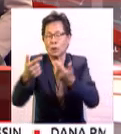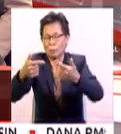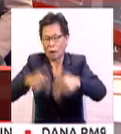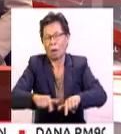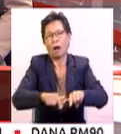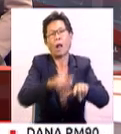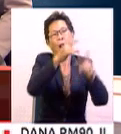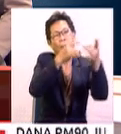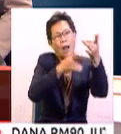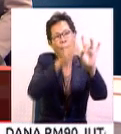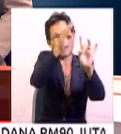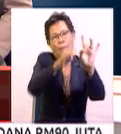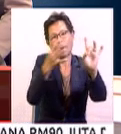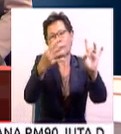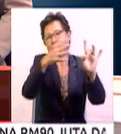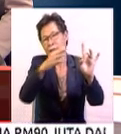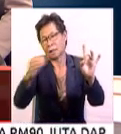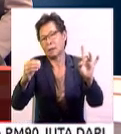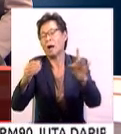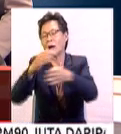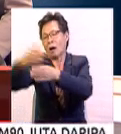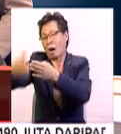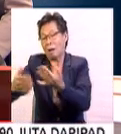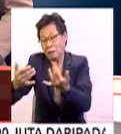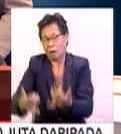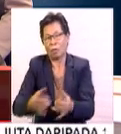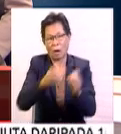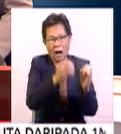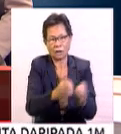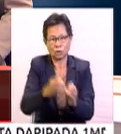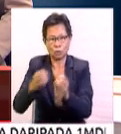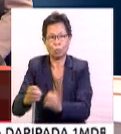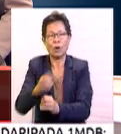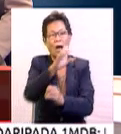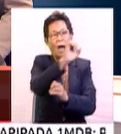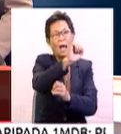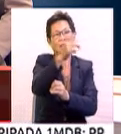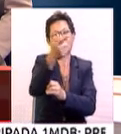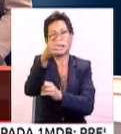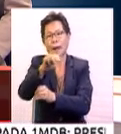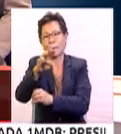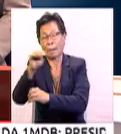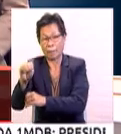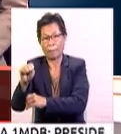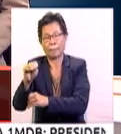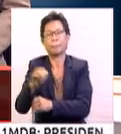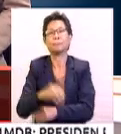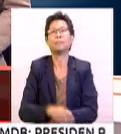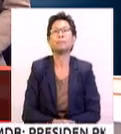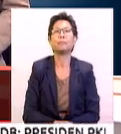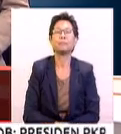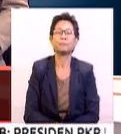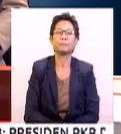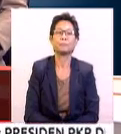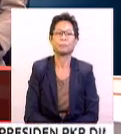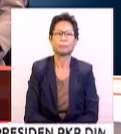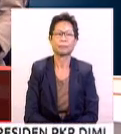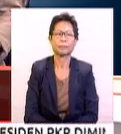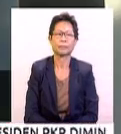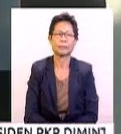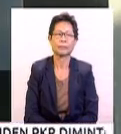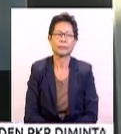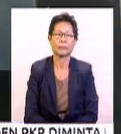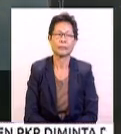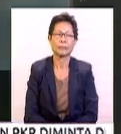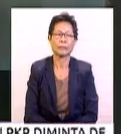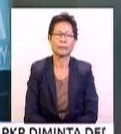dari 18 April dan berakhir hari ini anjuran Suruhanjaya Komunikasi dan Multimedia Malaysia SKMM.